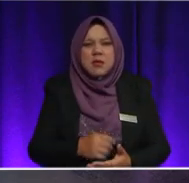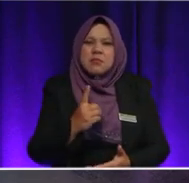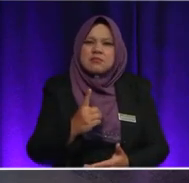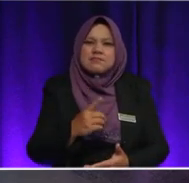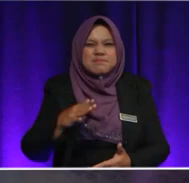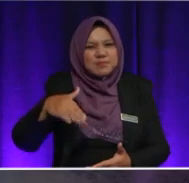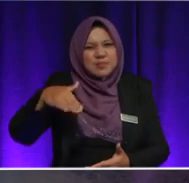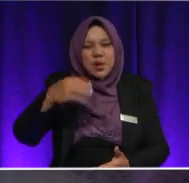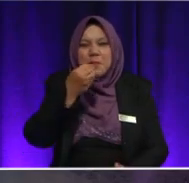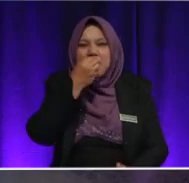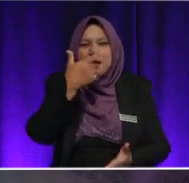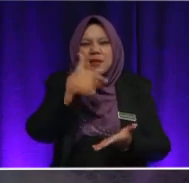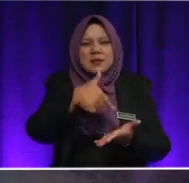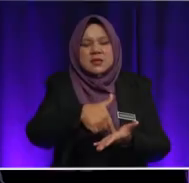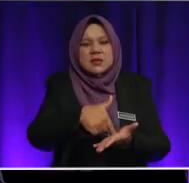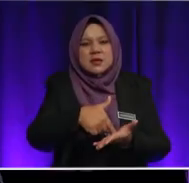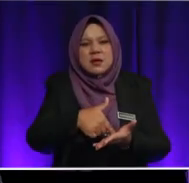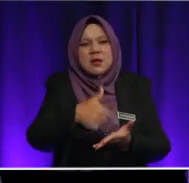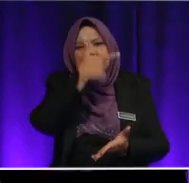belum makan